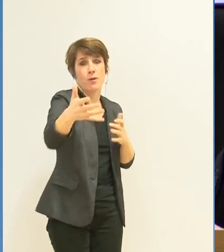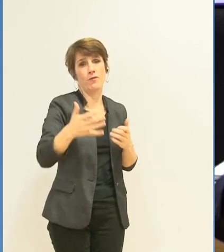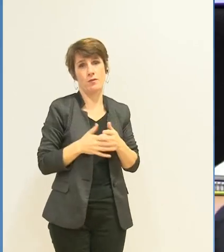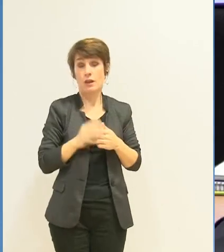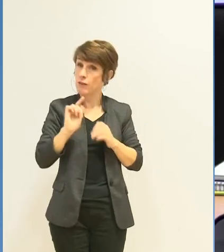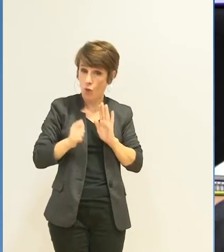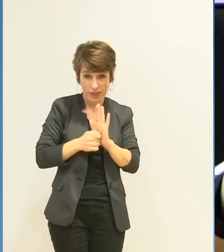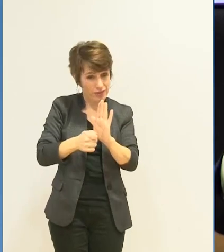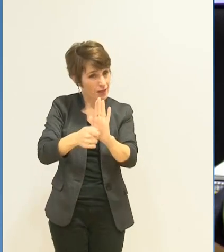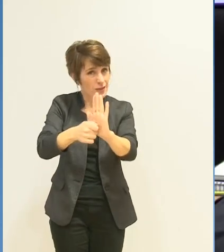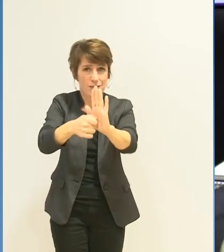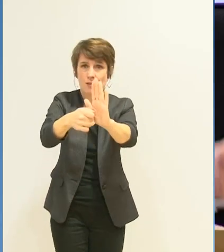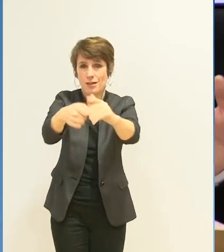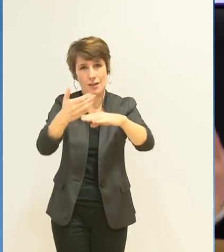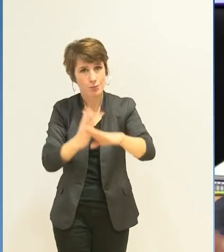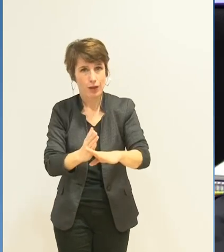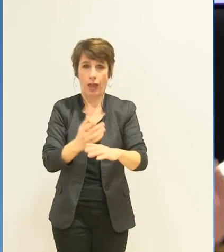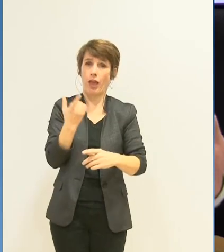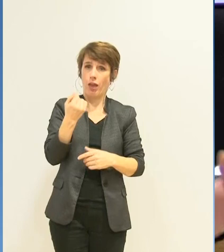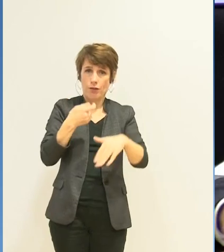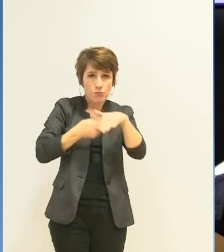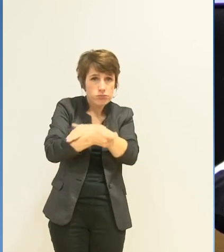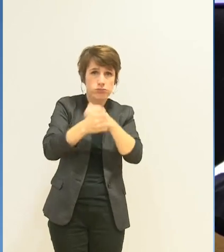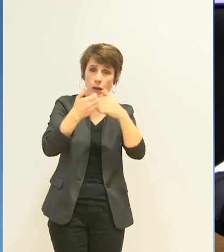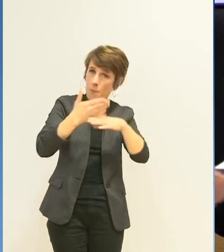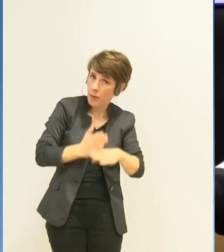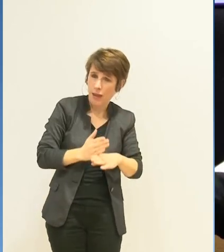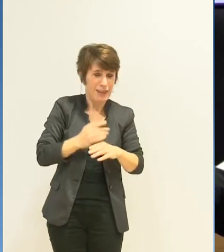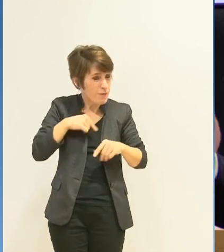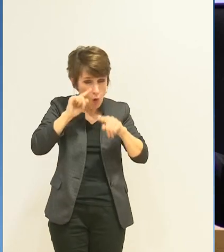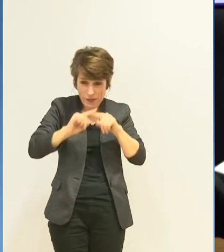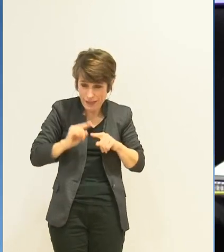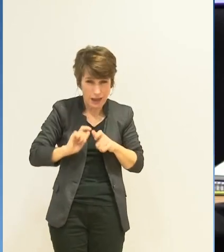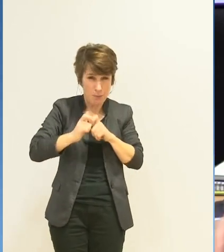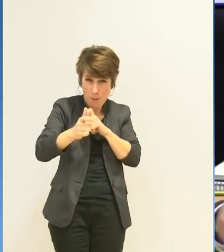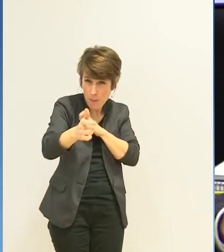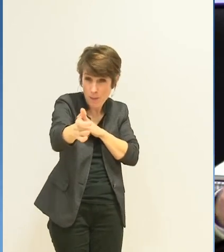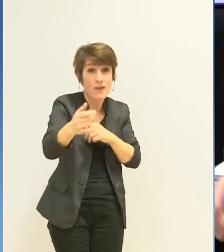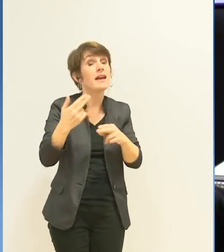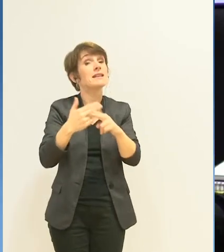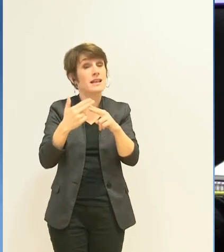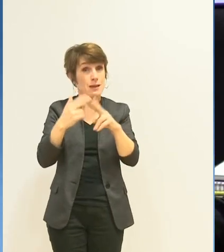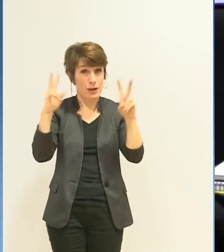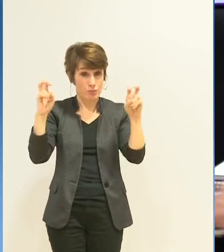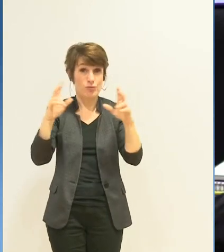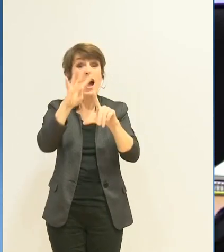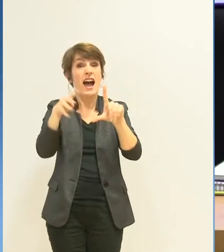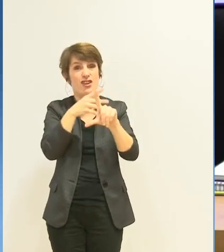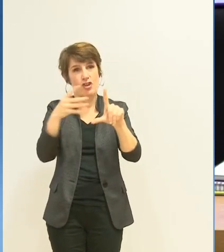tels travaux pour tel montant et ainsi de suite il faut tout détailler ce état d'un c'est un agenda